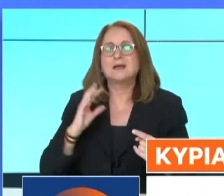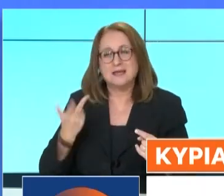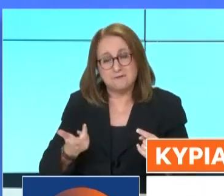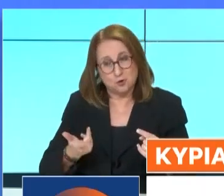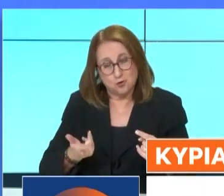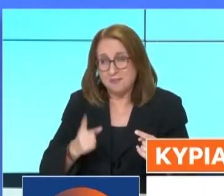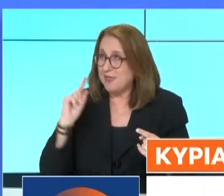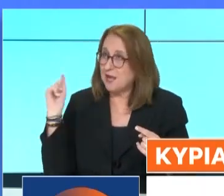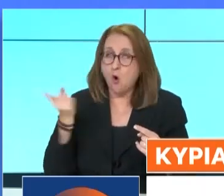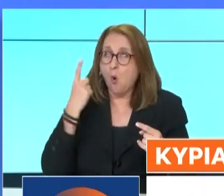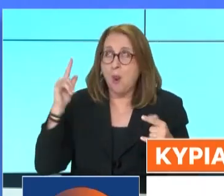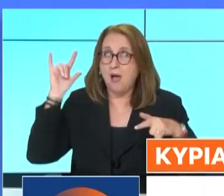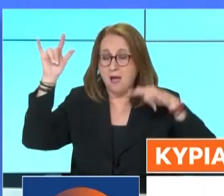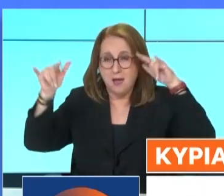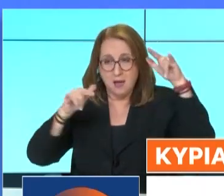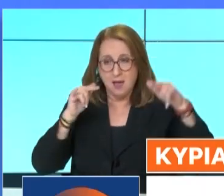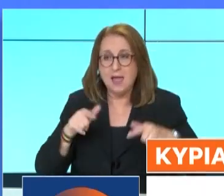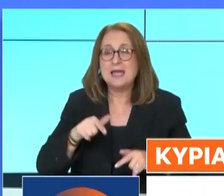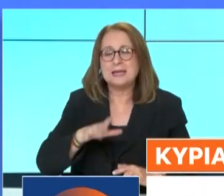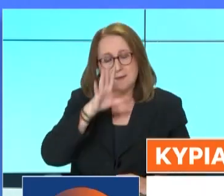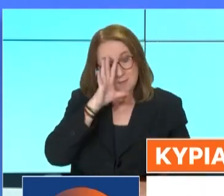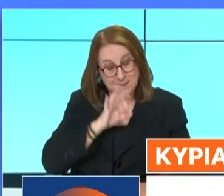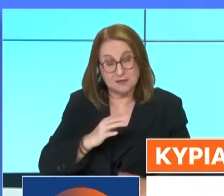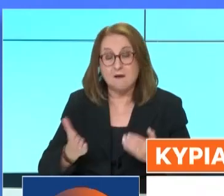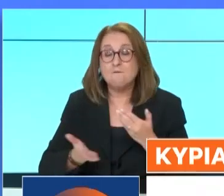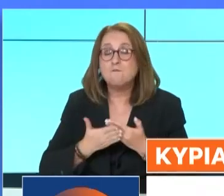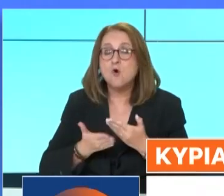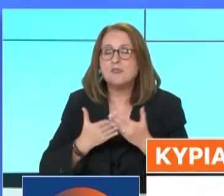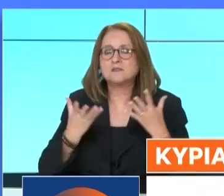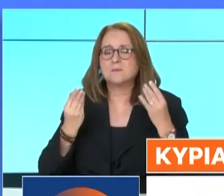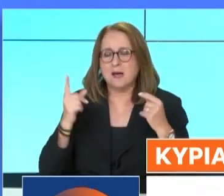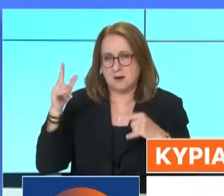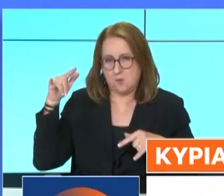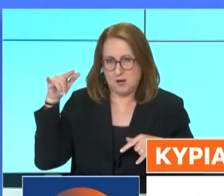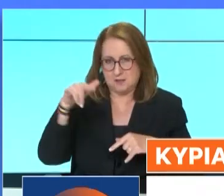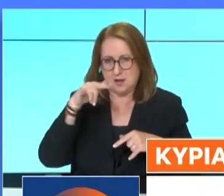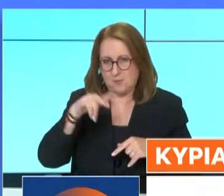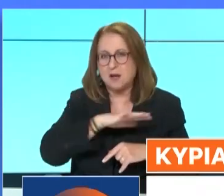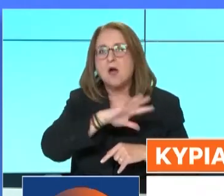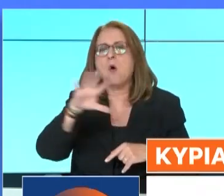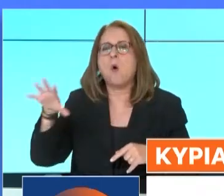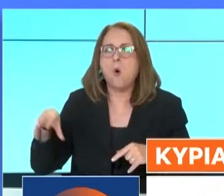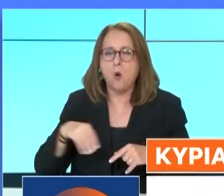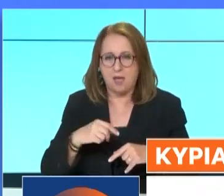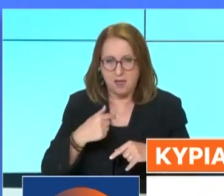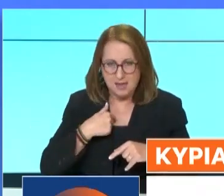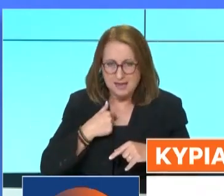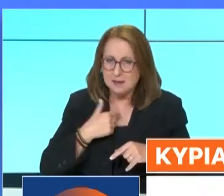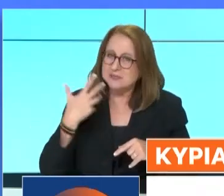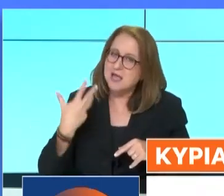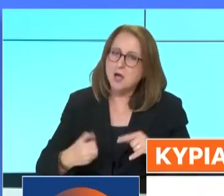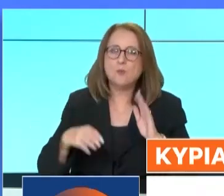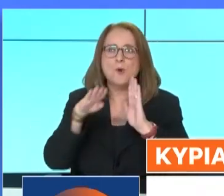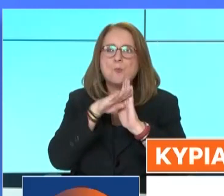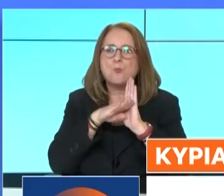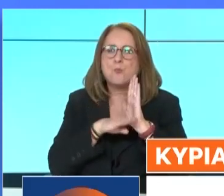ήταν σίγουρα αποτελεσματικά και στο πλαίσιο και στο πρόγραμμα της πολιτικής προστασίας, το οποίο ήδη έχουμε εκπονήσει και